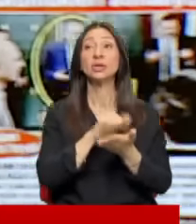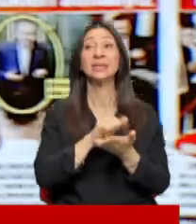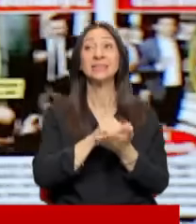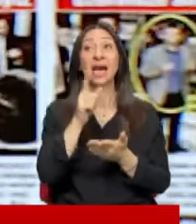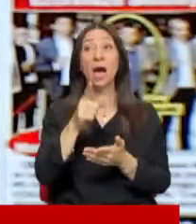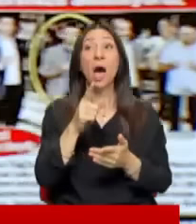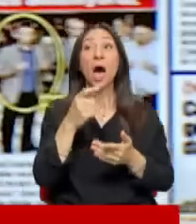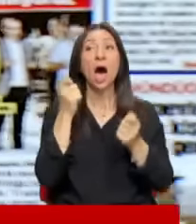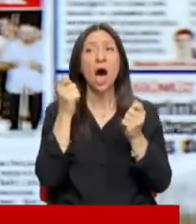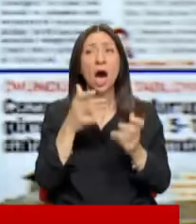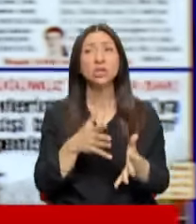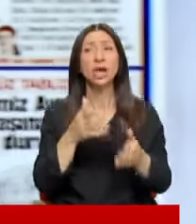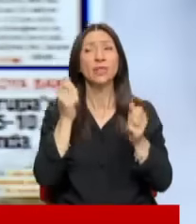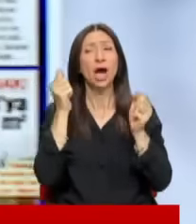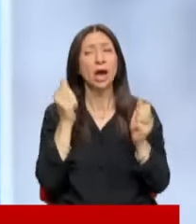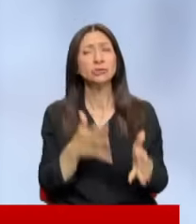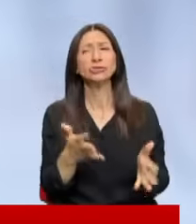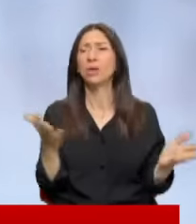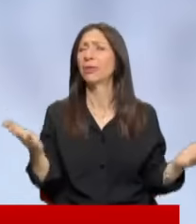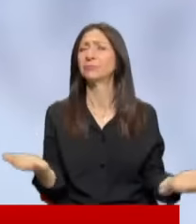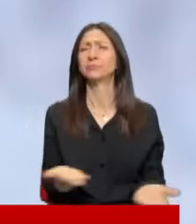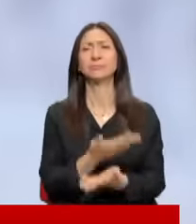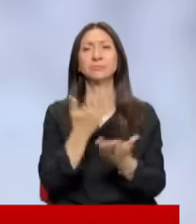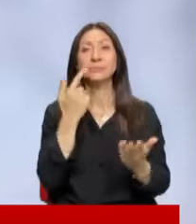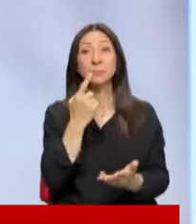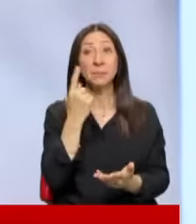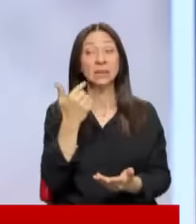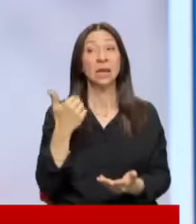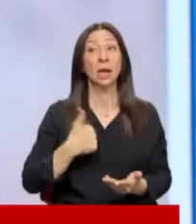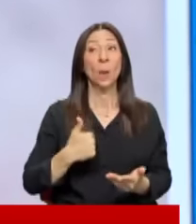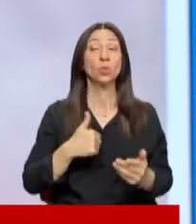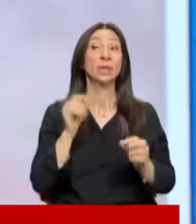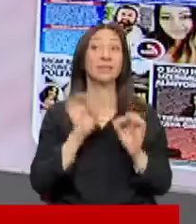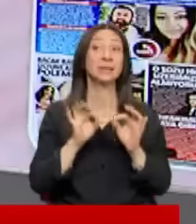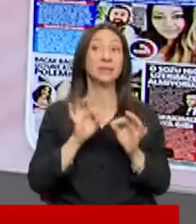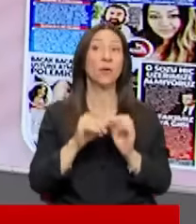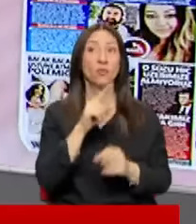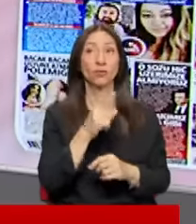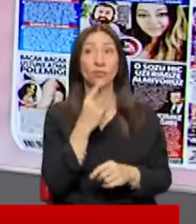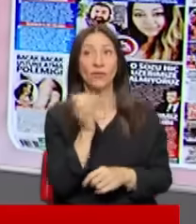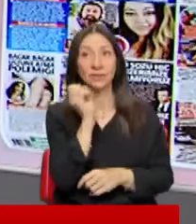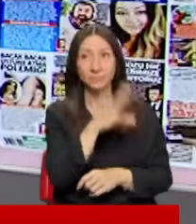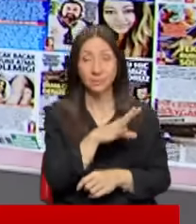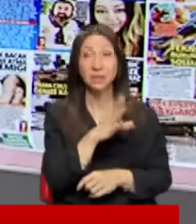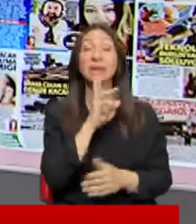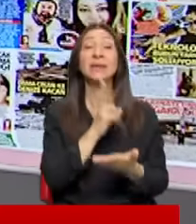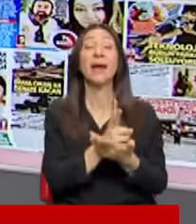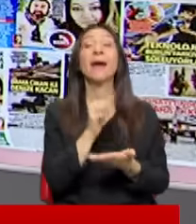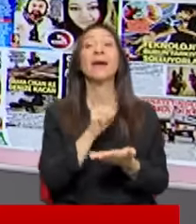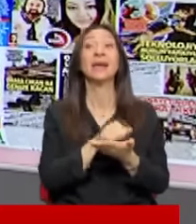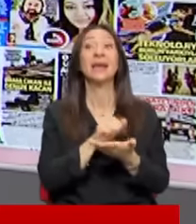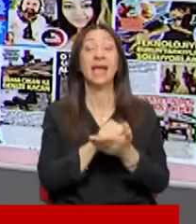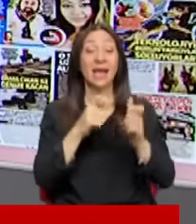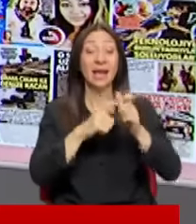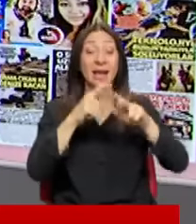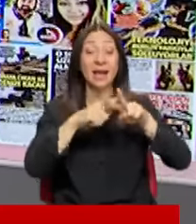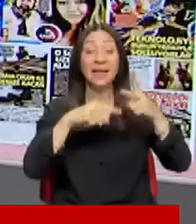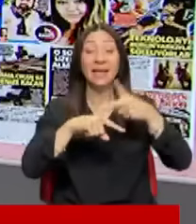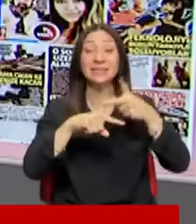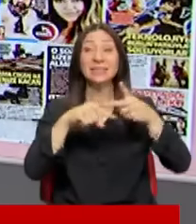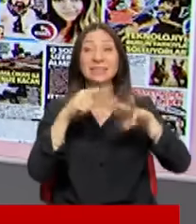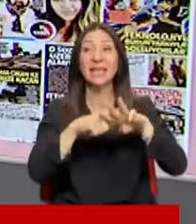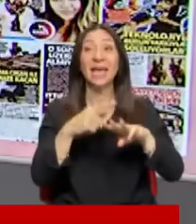gazetesi harcayan harcayana derken biraz kamuda tasarrufa gönderme yapmış. Karar gazetesi